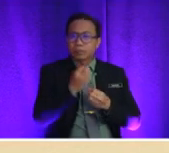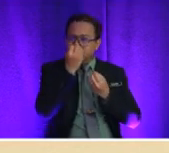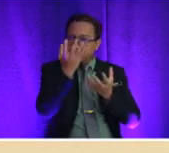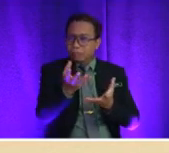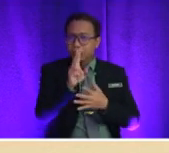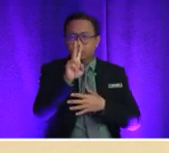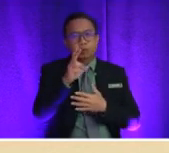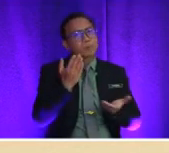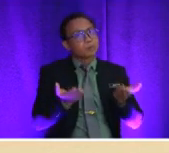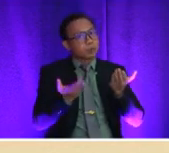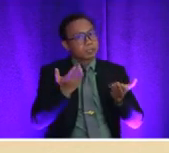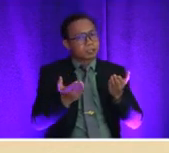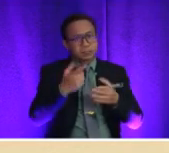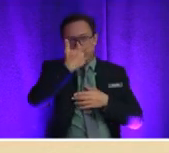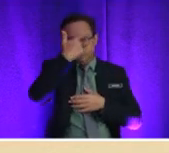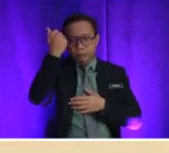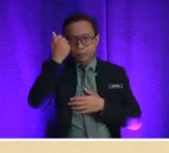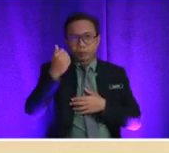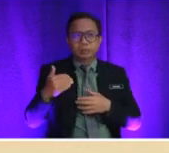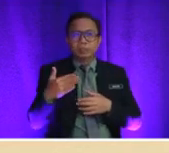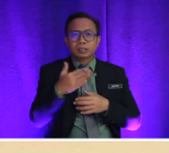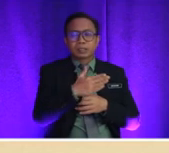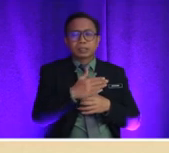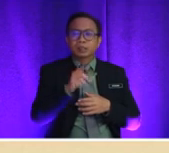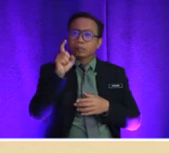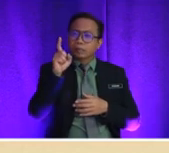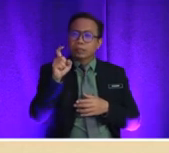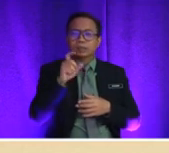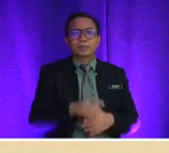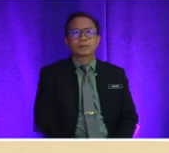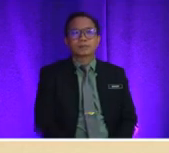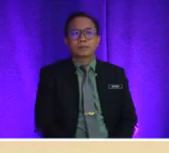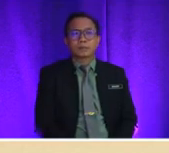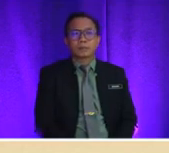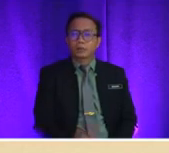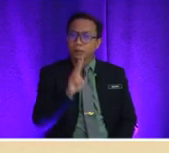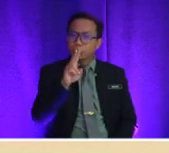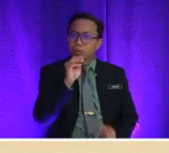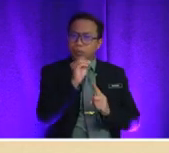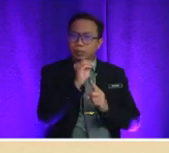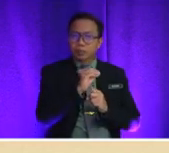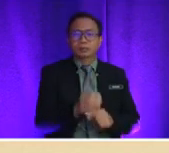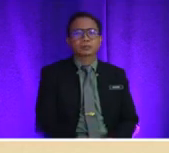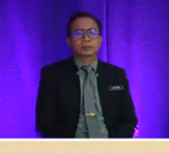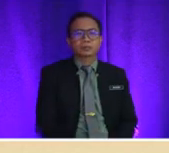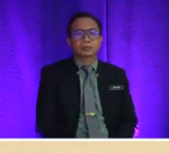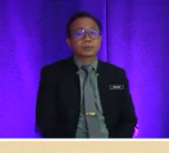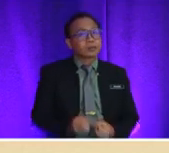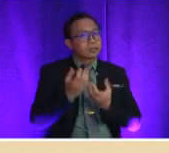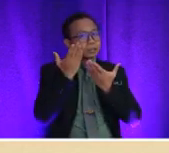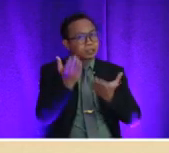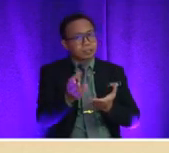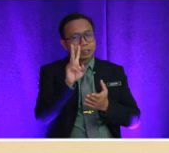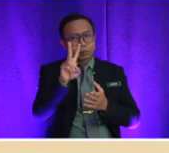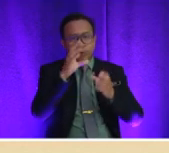dua kemungkinan penyebab Regal tersebut mudah mati ya ini membawa masuk 2 maka Oke cadangan du